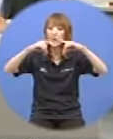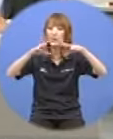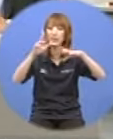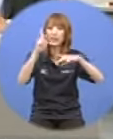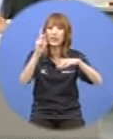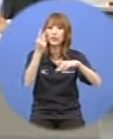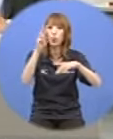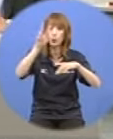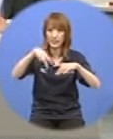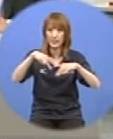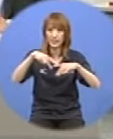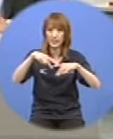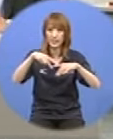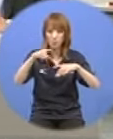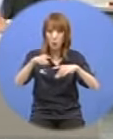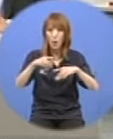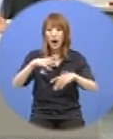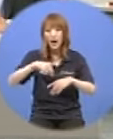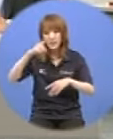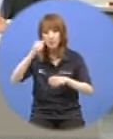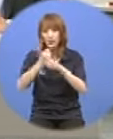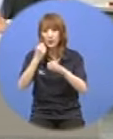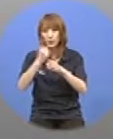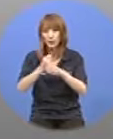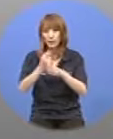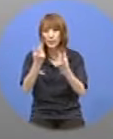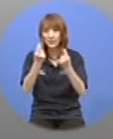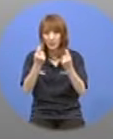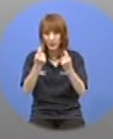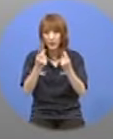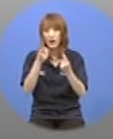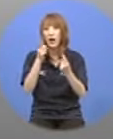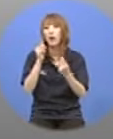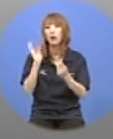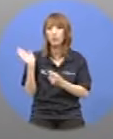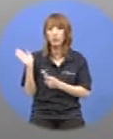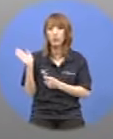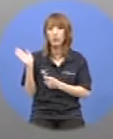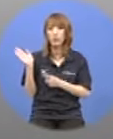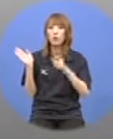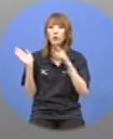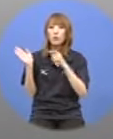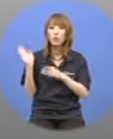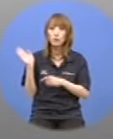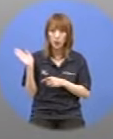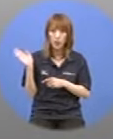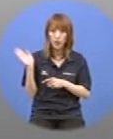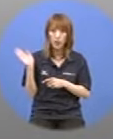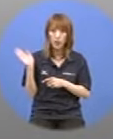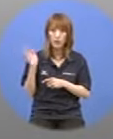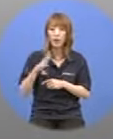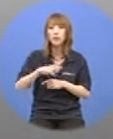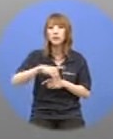り、あれも初めて作られたのですよね。そうですね。 あれも最初はあんまり、なんていうか早すぎた商